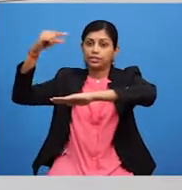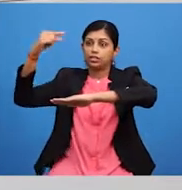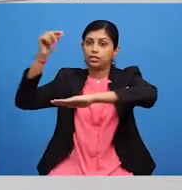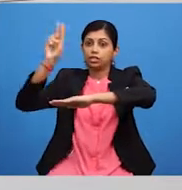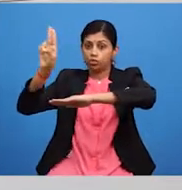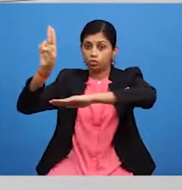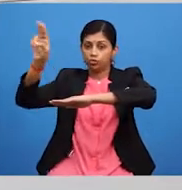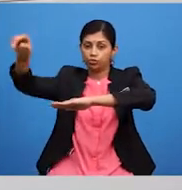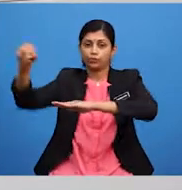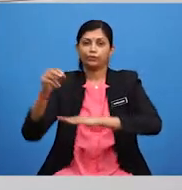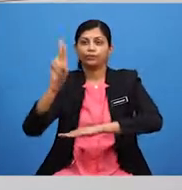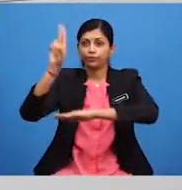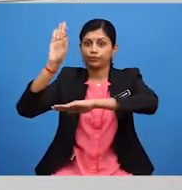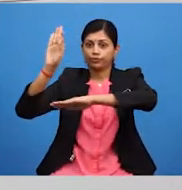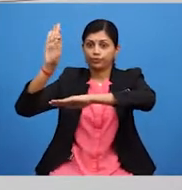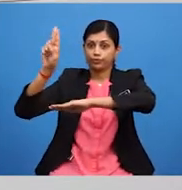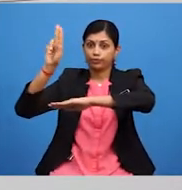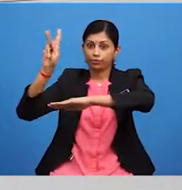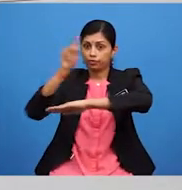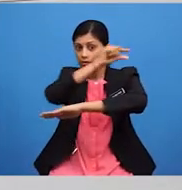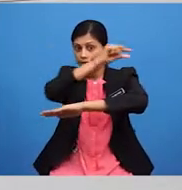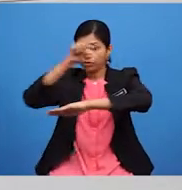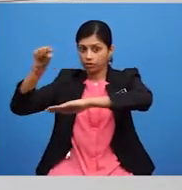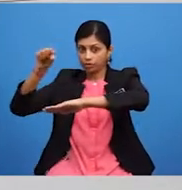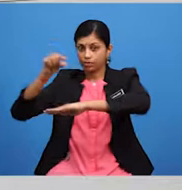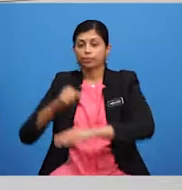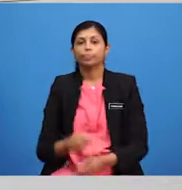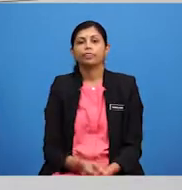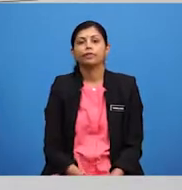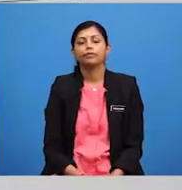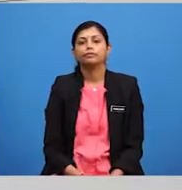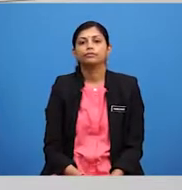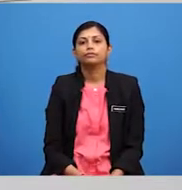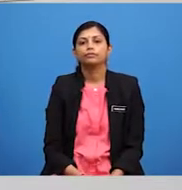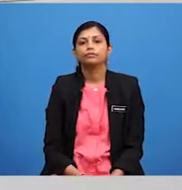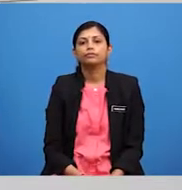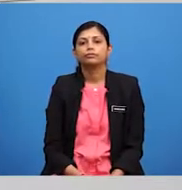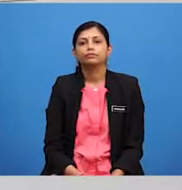garisan tersebut dengan label garis ufuk, GU.